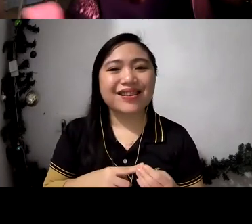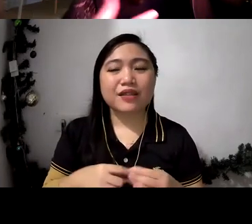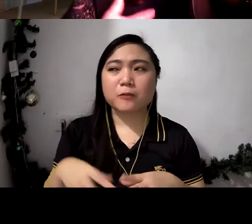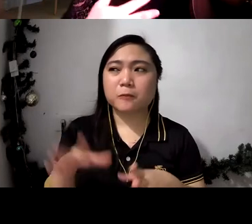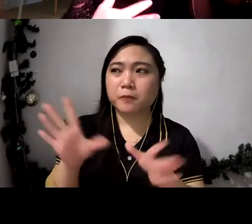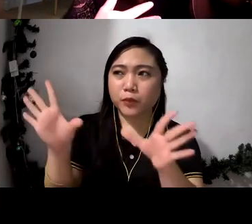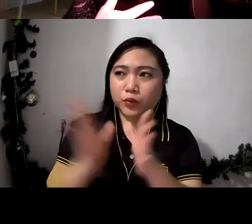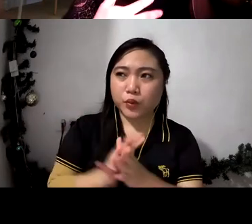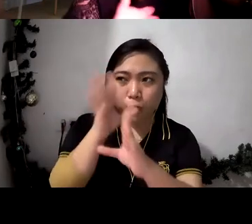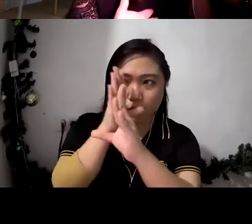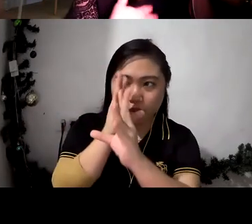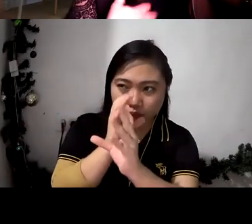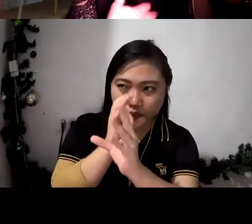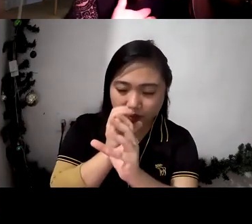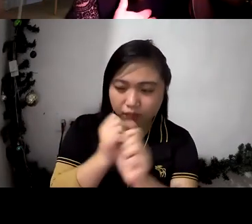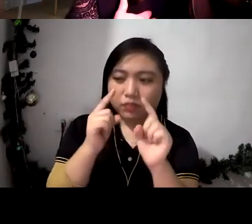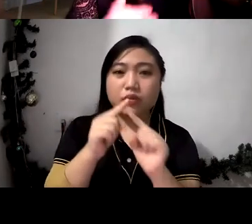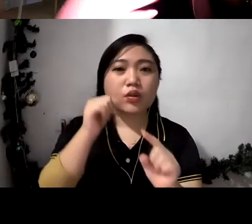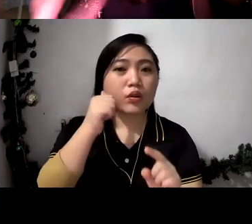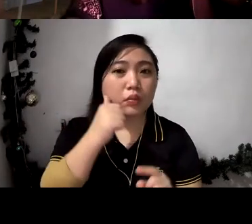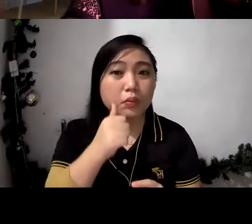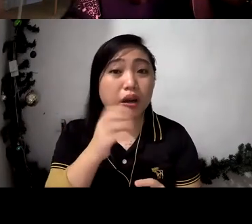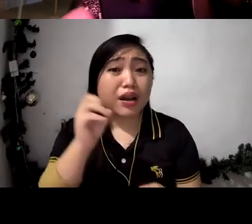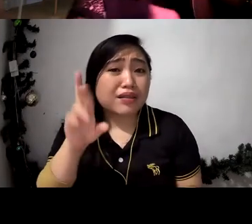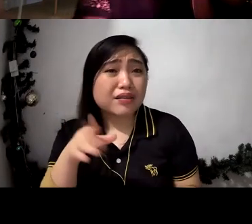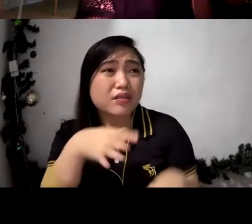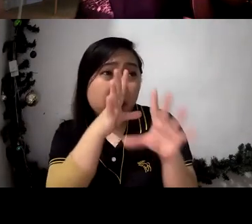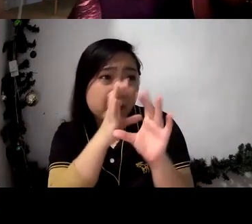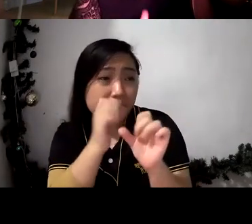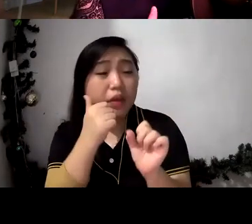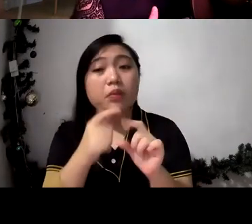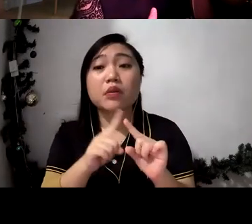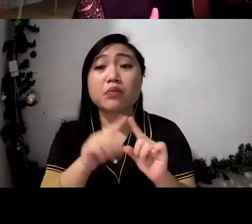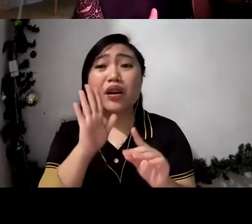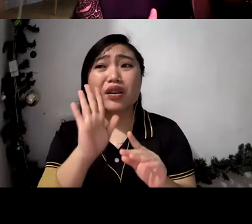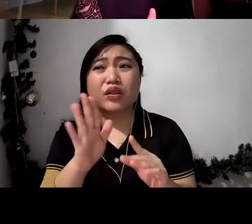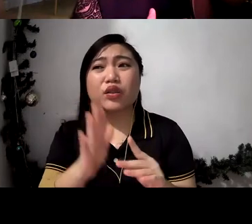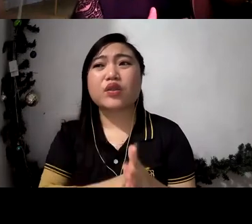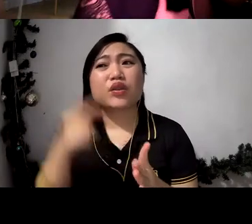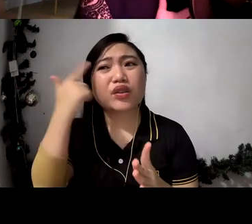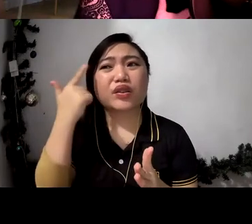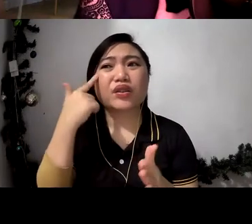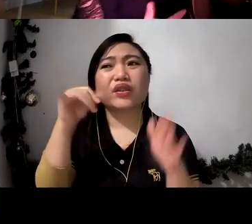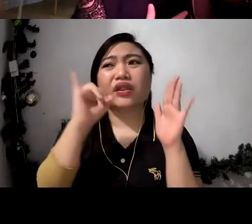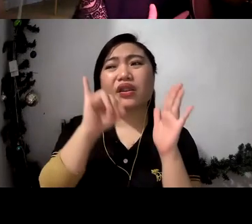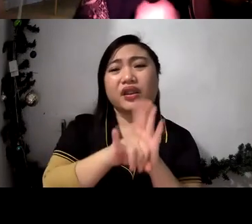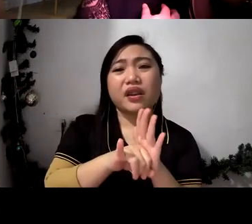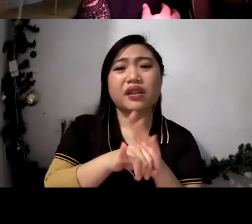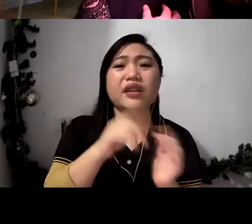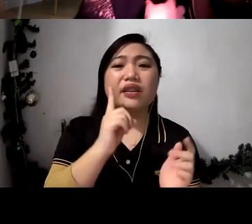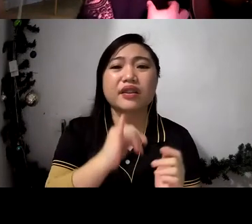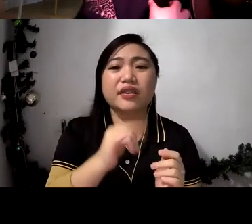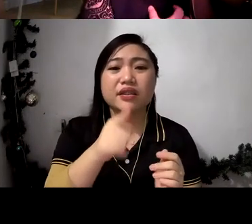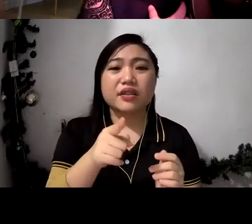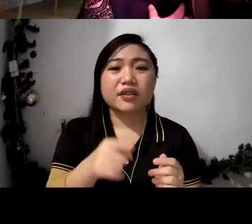know, to women, attracted to another woman, pero yung gender identity mo, no, ang tingin ang sayo, ikaw